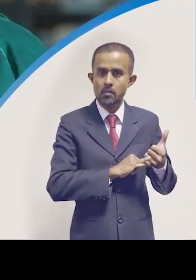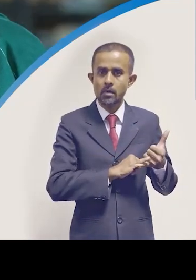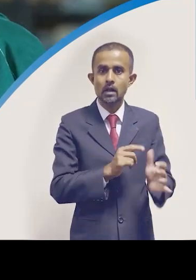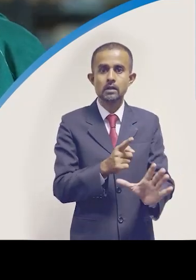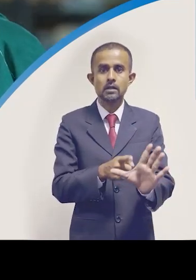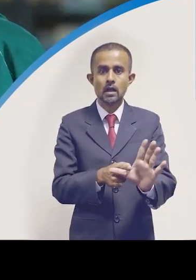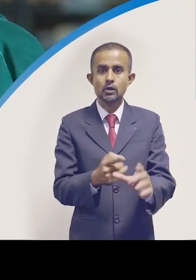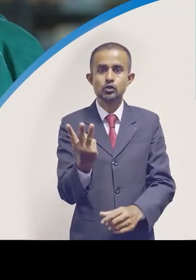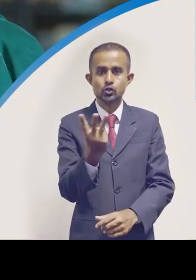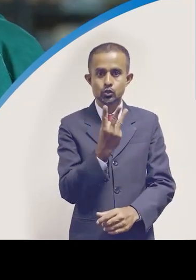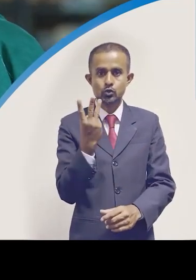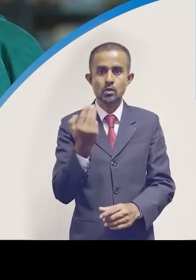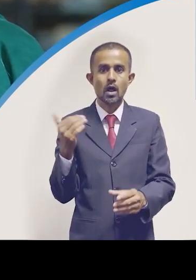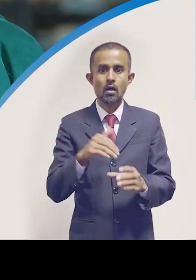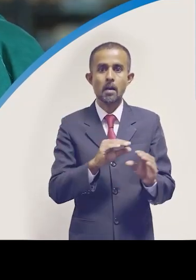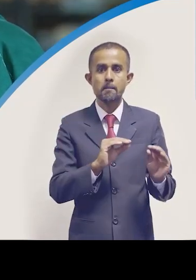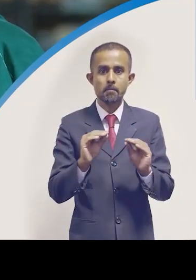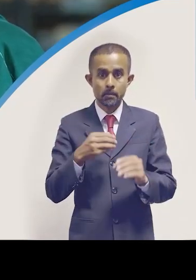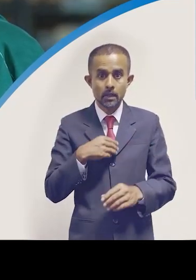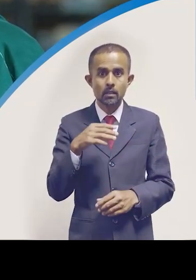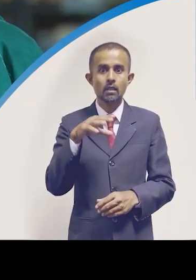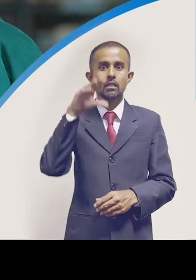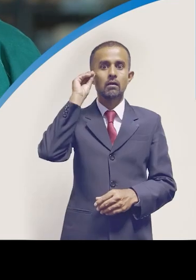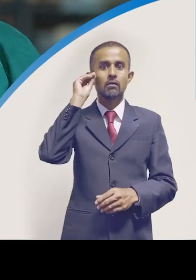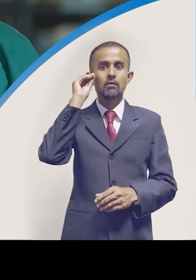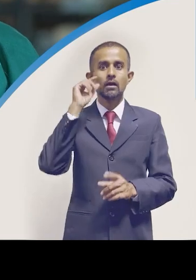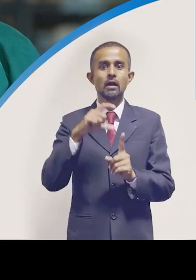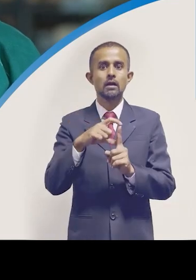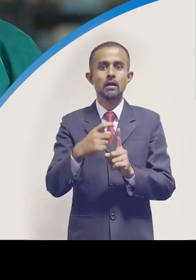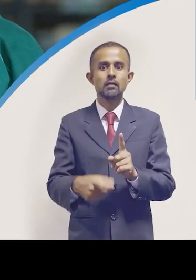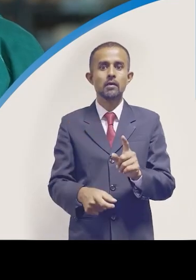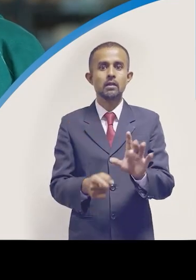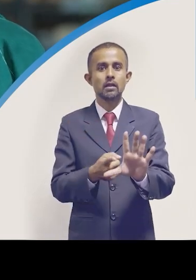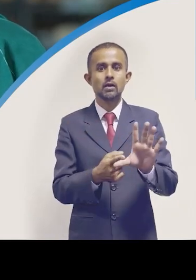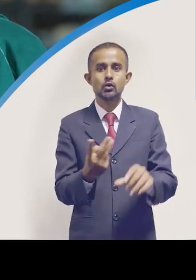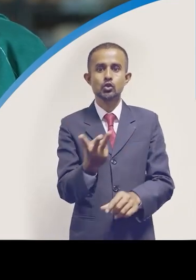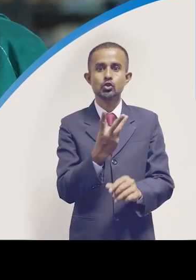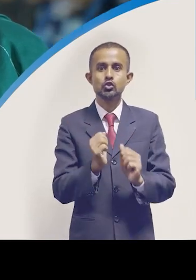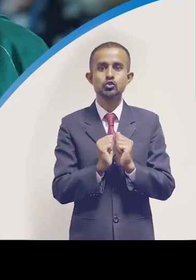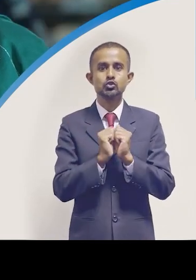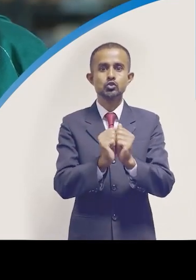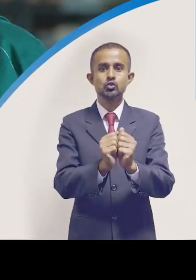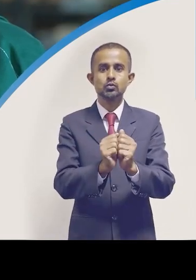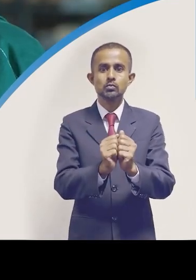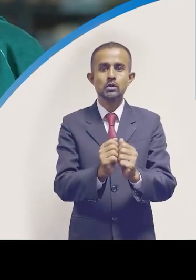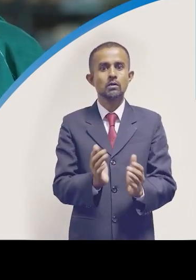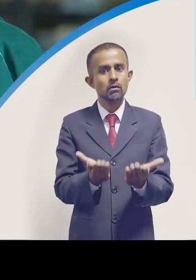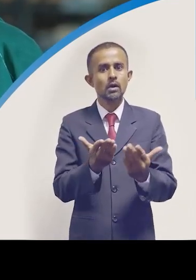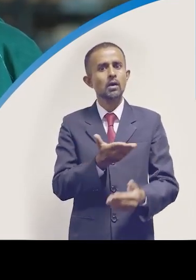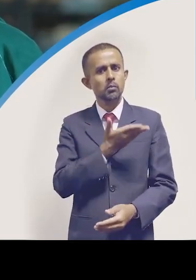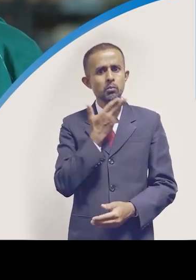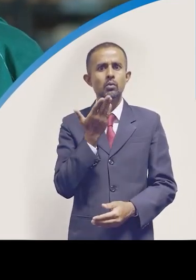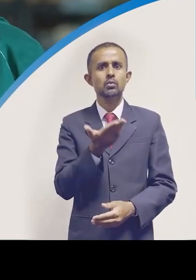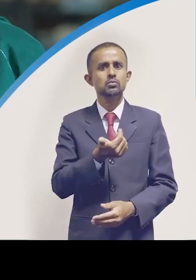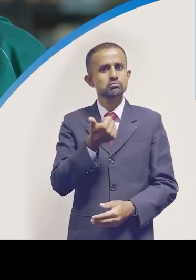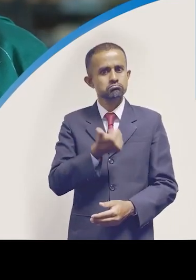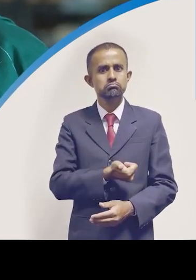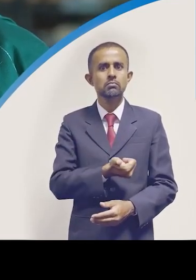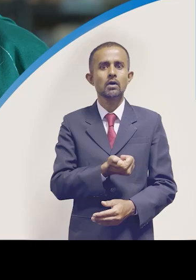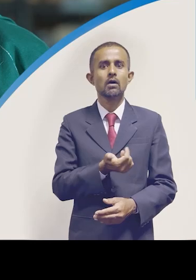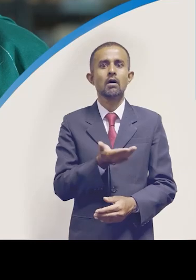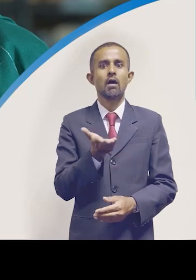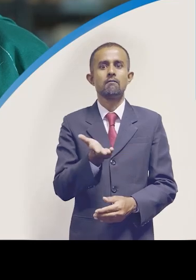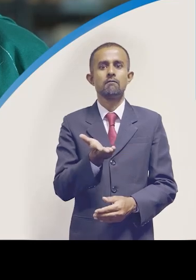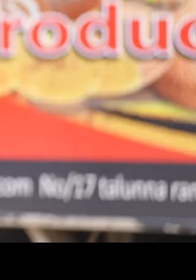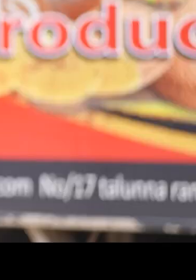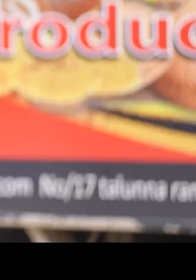ශාමල් තරුණියෝ 3 දෙනා ආවට පස්සේ මට තේරුණා ආබාධ සහිත තරුණියෝ 3 දෙනාට රැකියාවක් කරන්න පුළුවන් සුදුසු